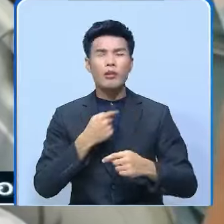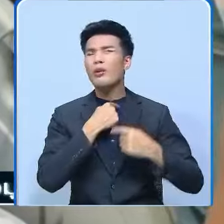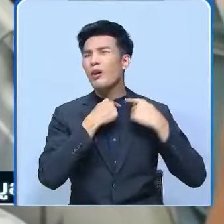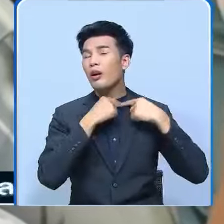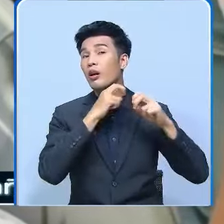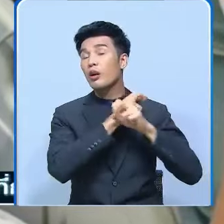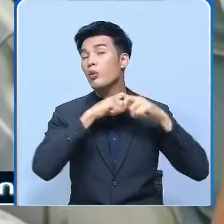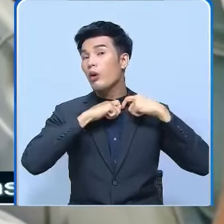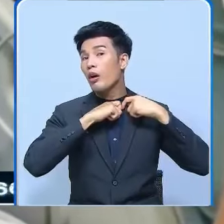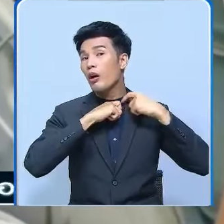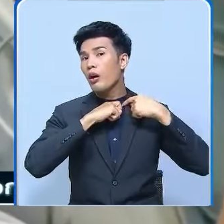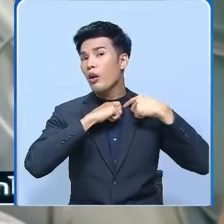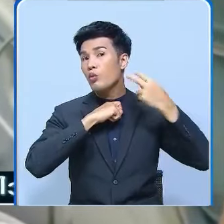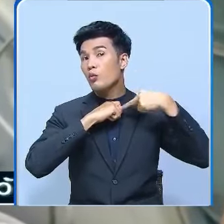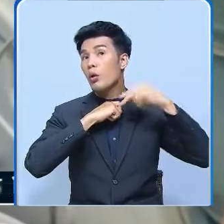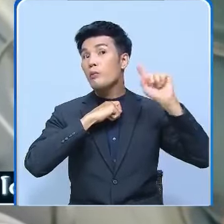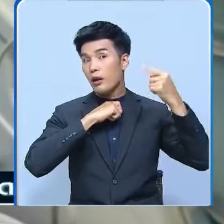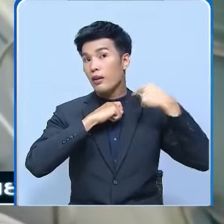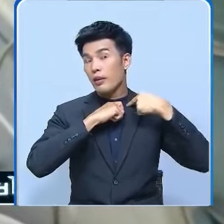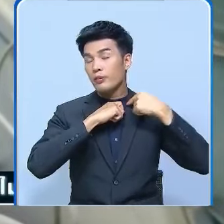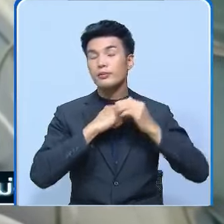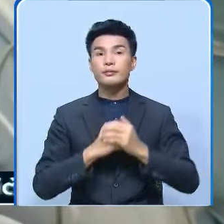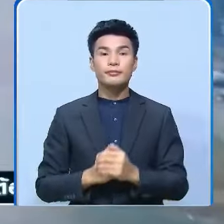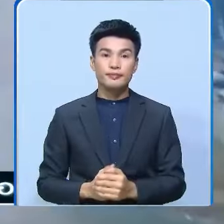างคุณหมอว่าเดี๋ยวจะมีการตรวจอีกครั้งนึงค่ะ